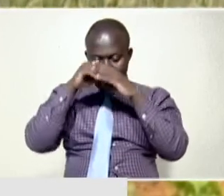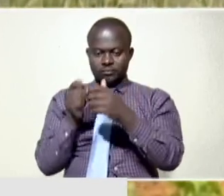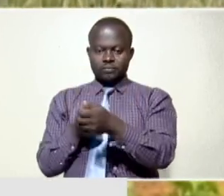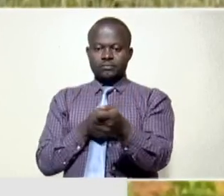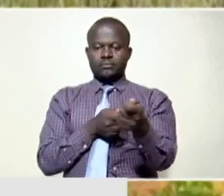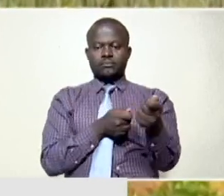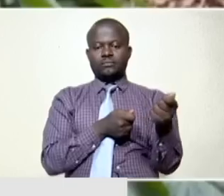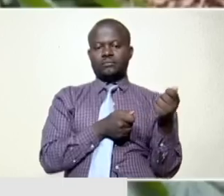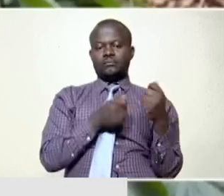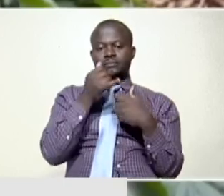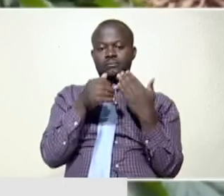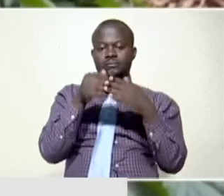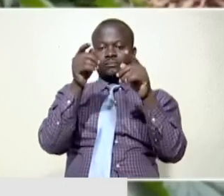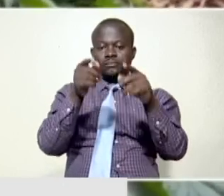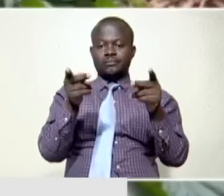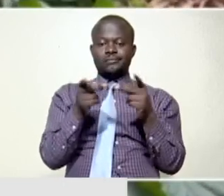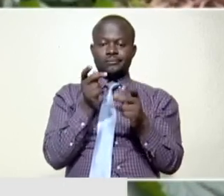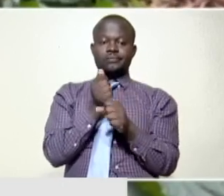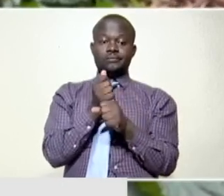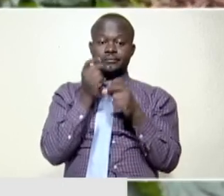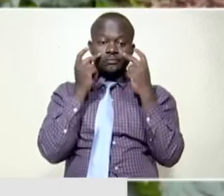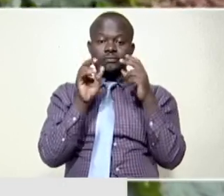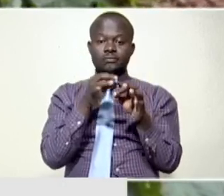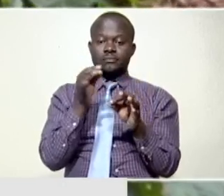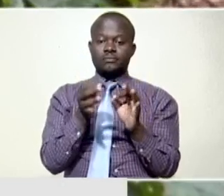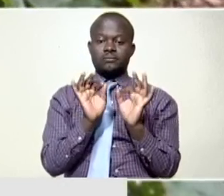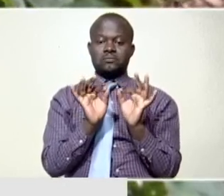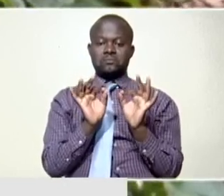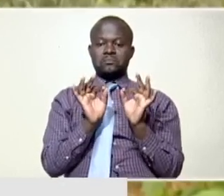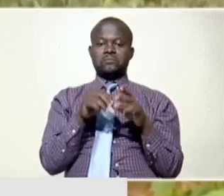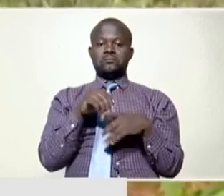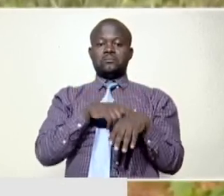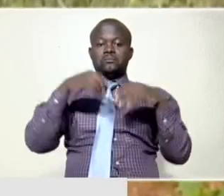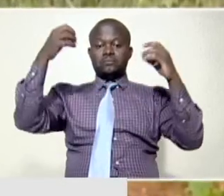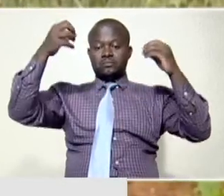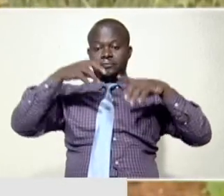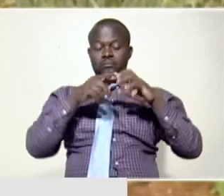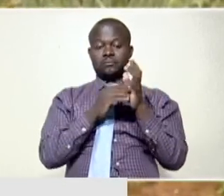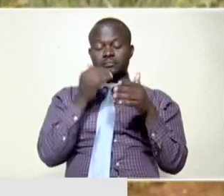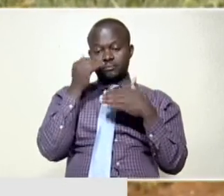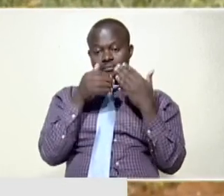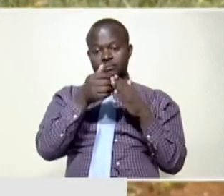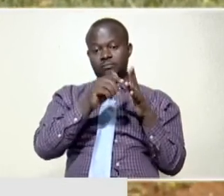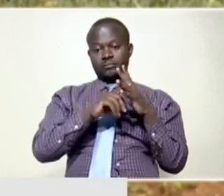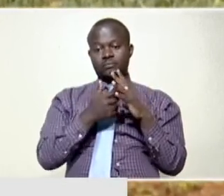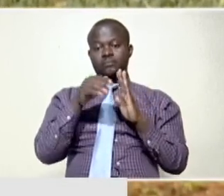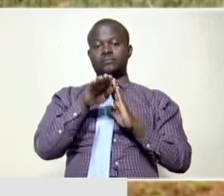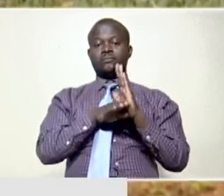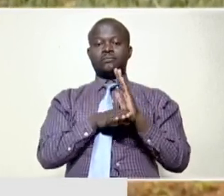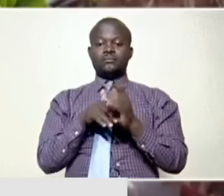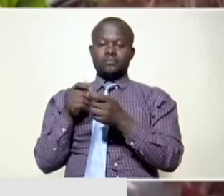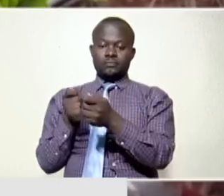imyaka. Iyo ugeze aho iri shuri rikorera uhabona imboga zitoshye cyane muri impeshyi, ndetse nubwo aribwo rigitangiriye gahunda yo